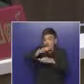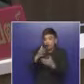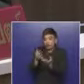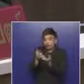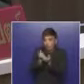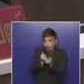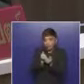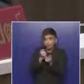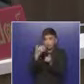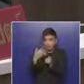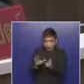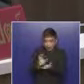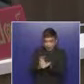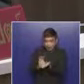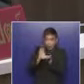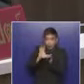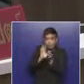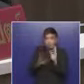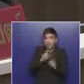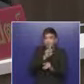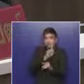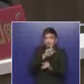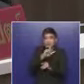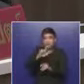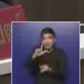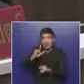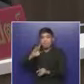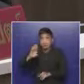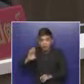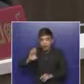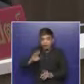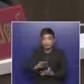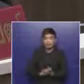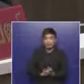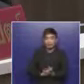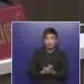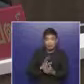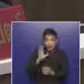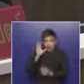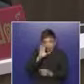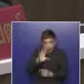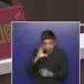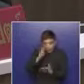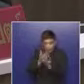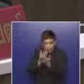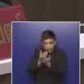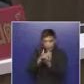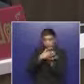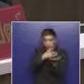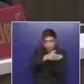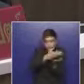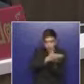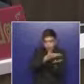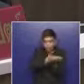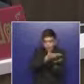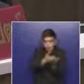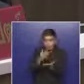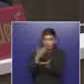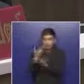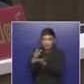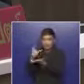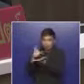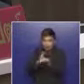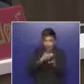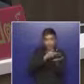มีเงินจำนวนล้านบาทนะที่หามาได้แล้วก็จ่ายไปหามาได้แล้วจ่ายไปไม่ผ่านสภาแห่